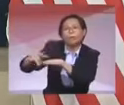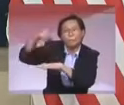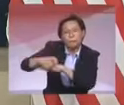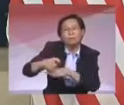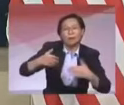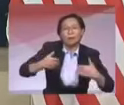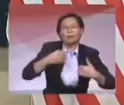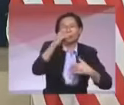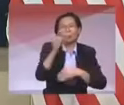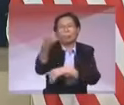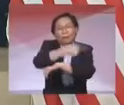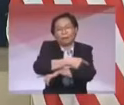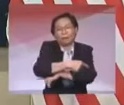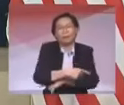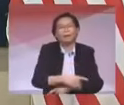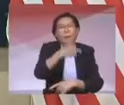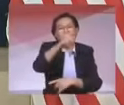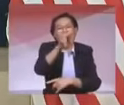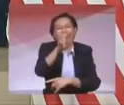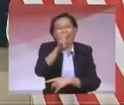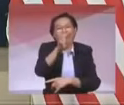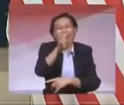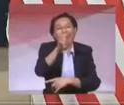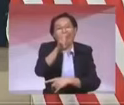Perkara 21 Perlembagaan Negeri Sarawak.